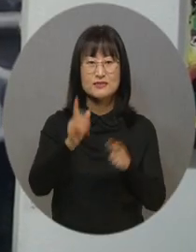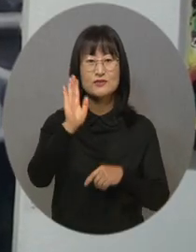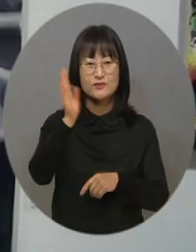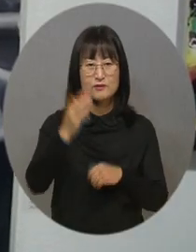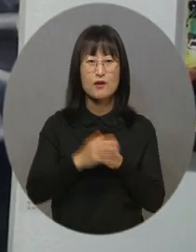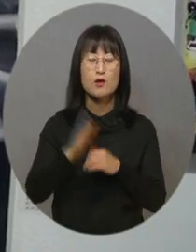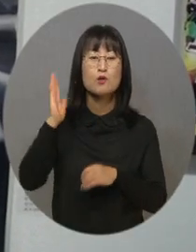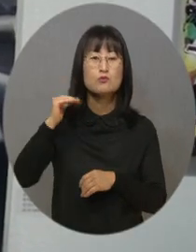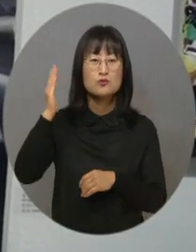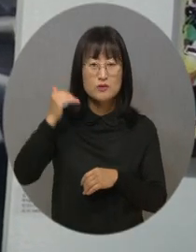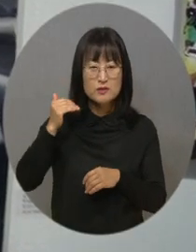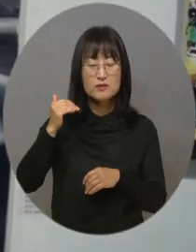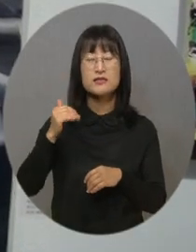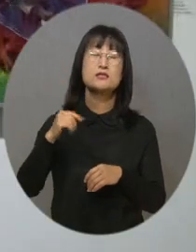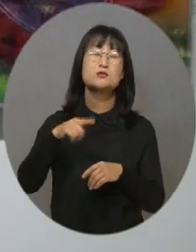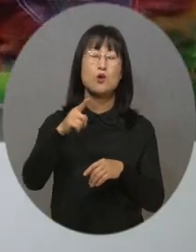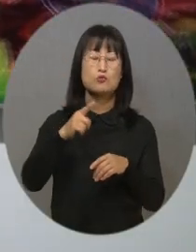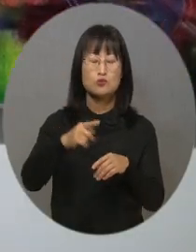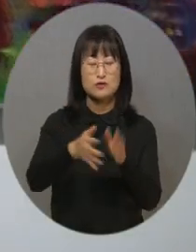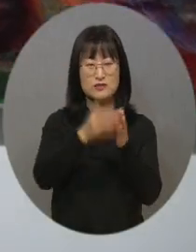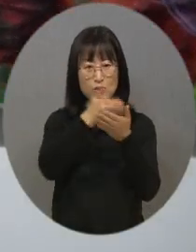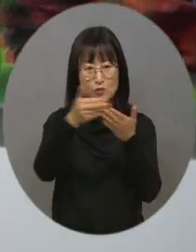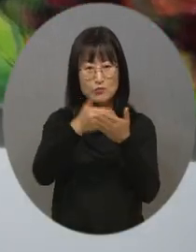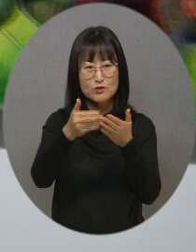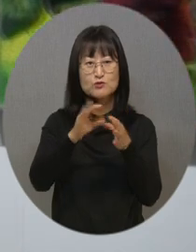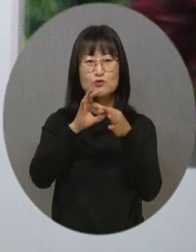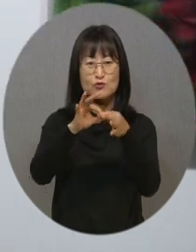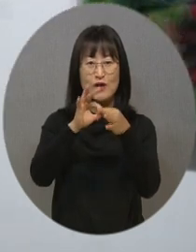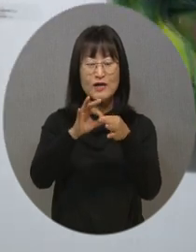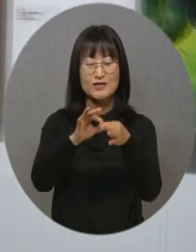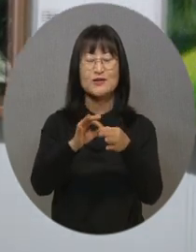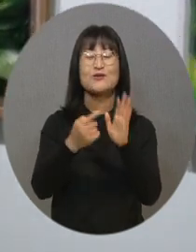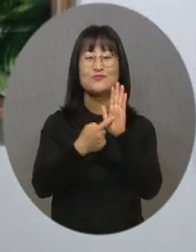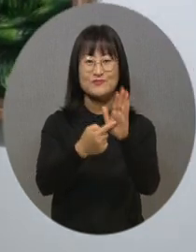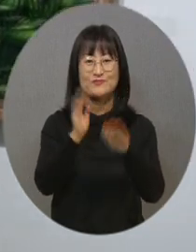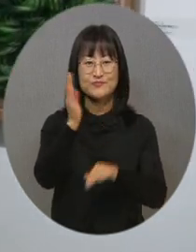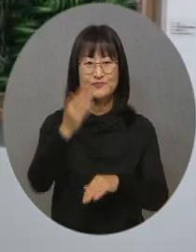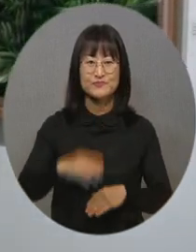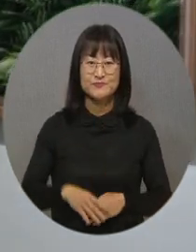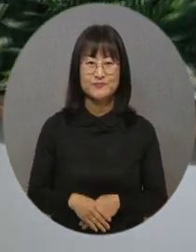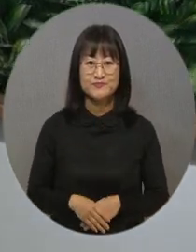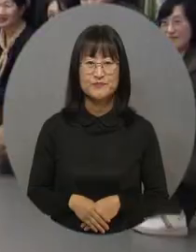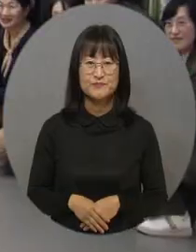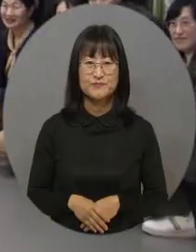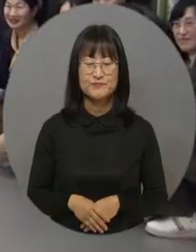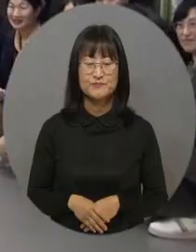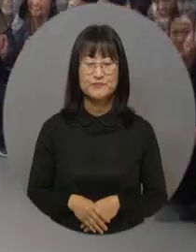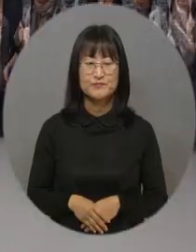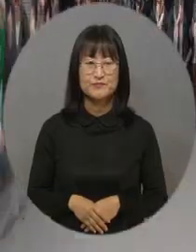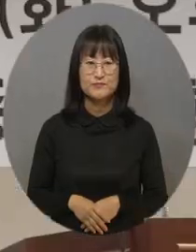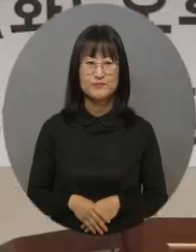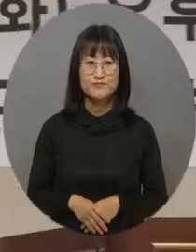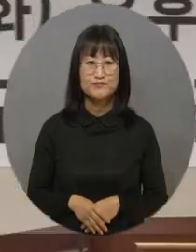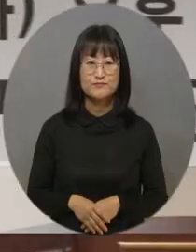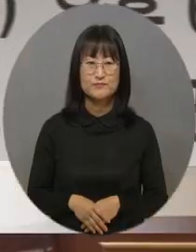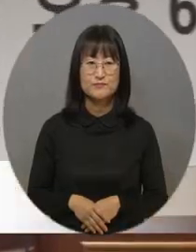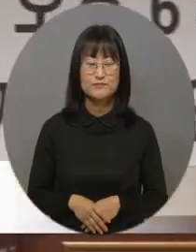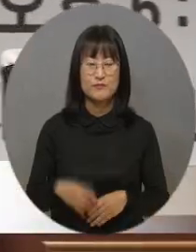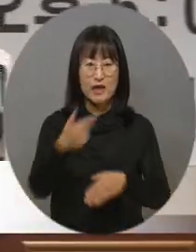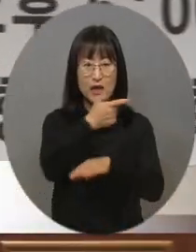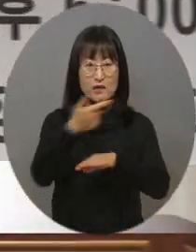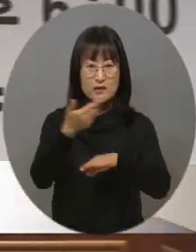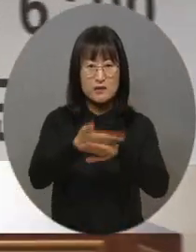의정부의 대표적인 미술 세계였습니다. 복지TV 경기방송 정선입니다. 대전